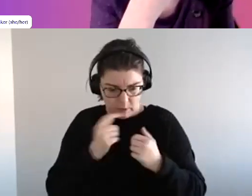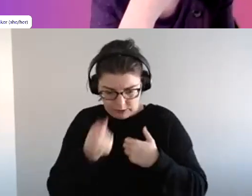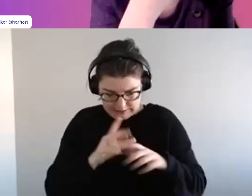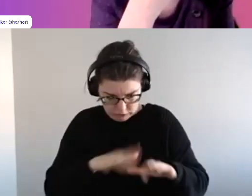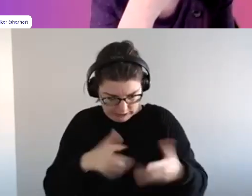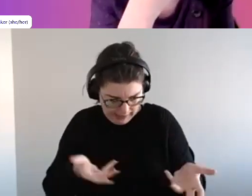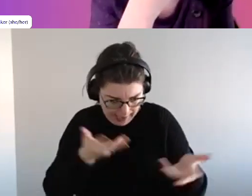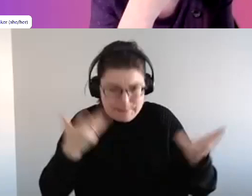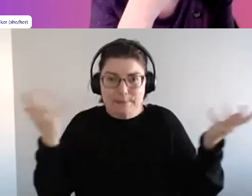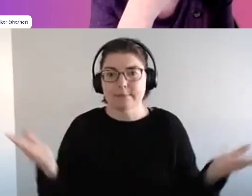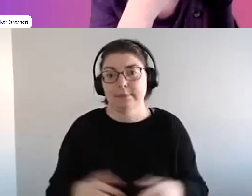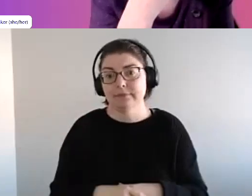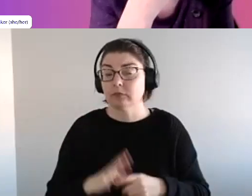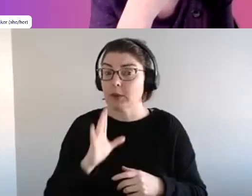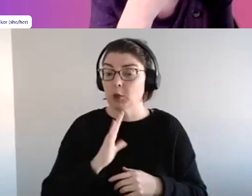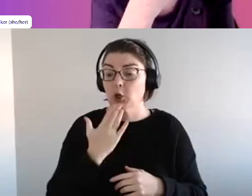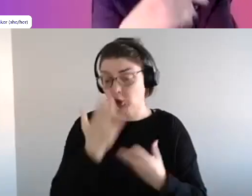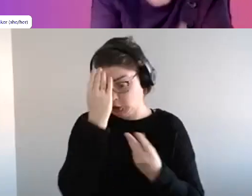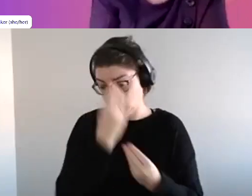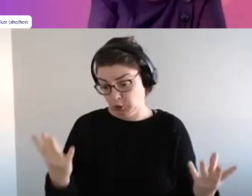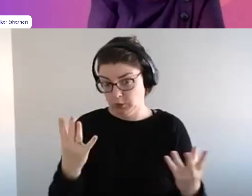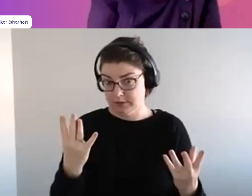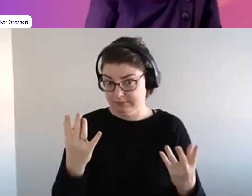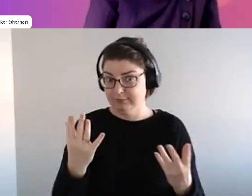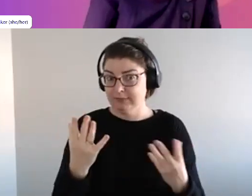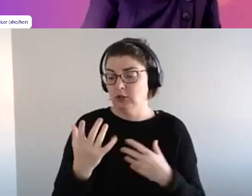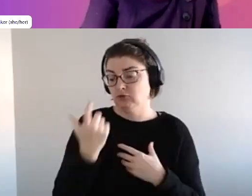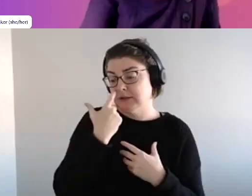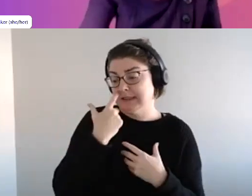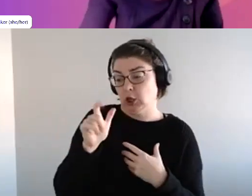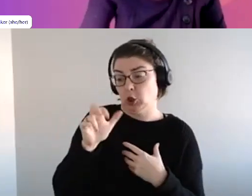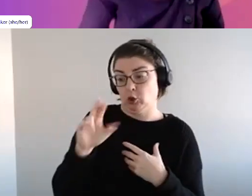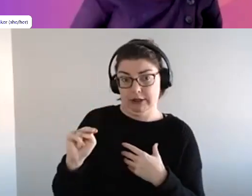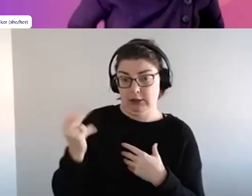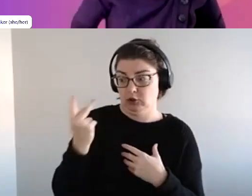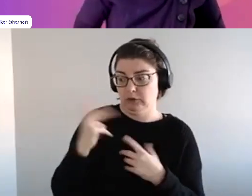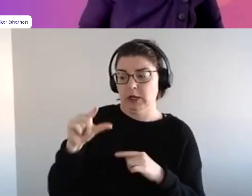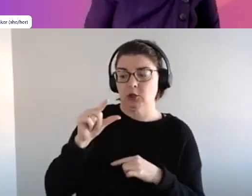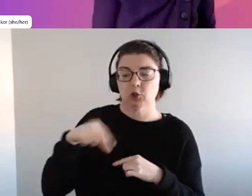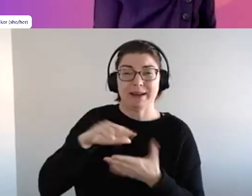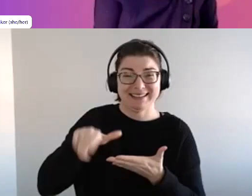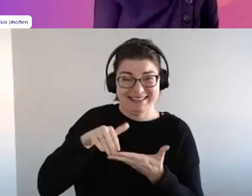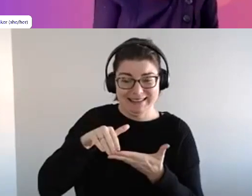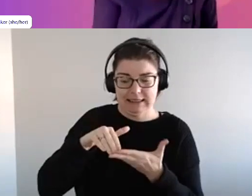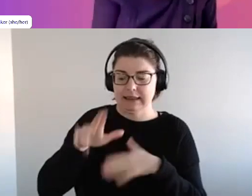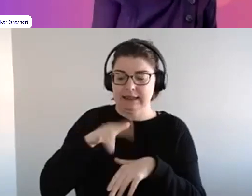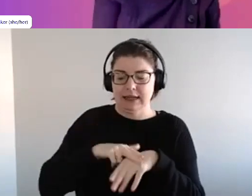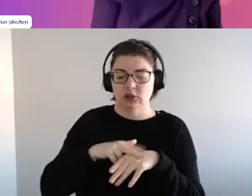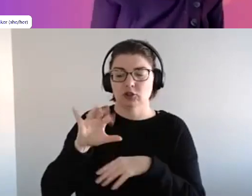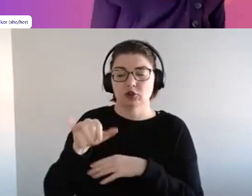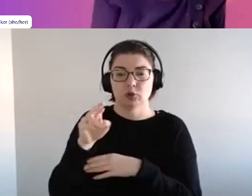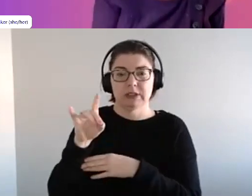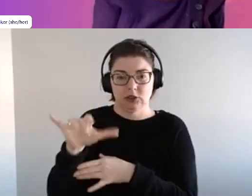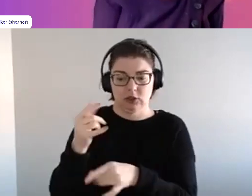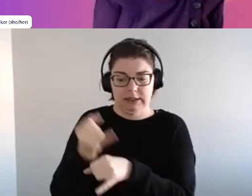compétences de base de la compréhension pour le faire une histoire intéressante et moi vont pratiquer une conférence Québec